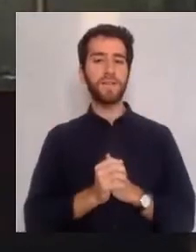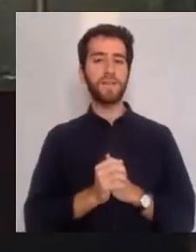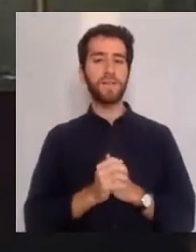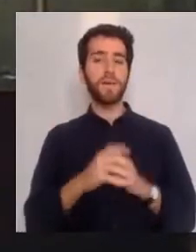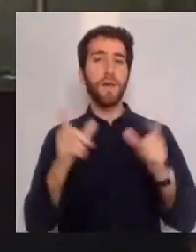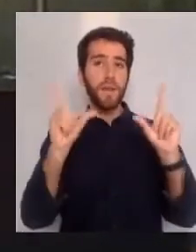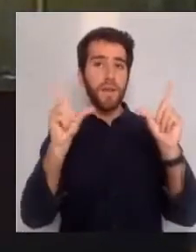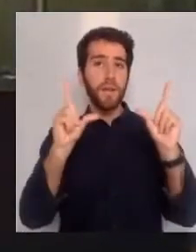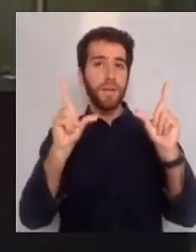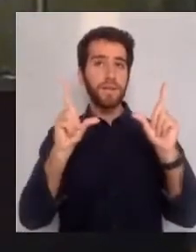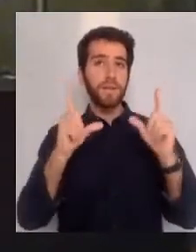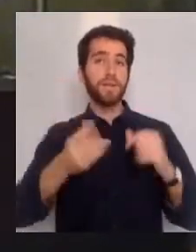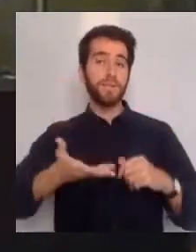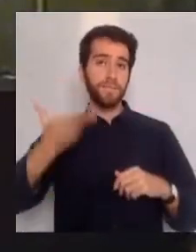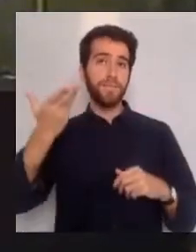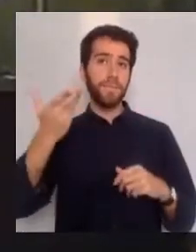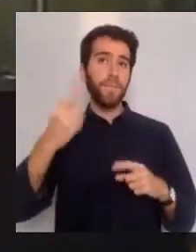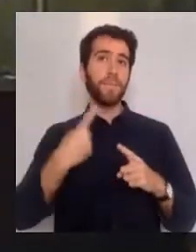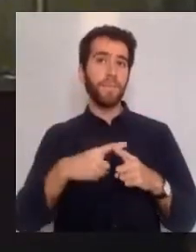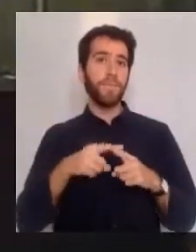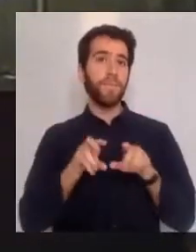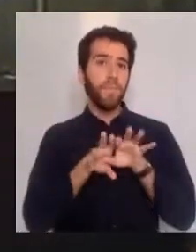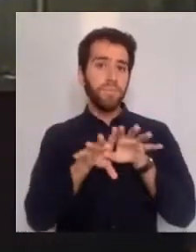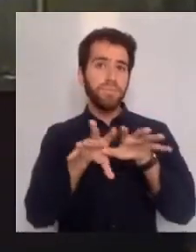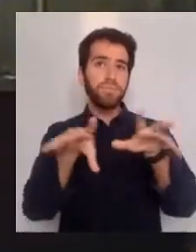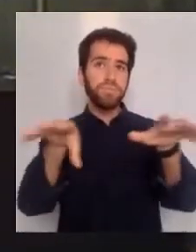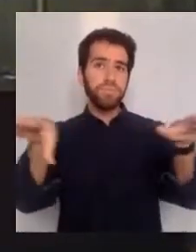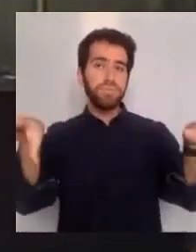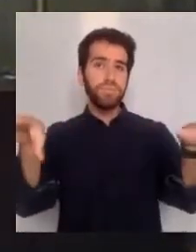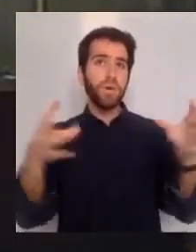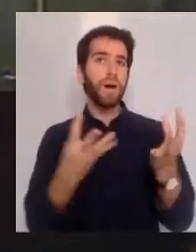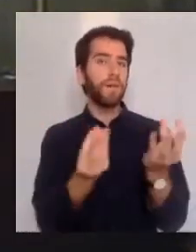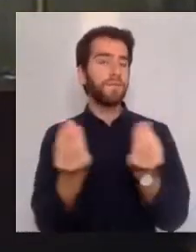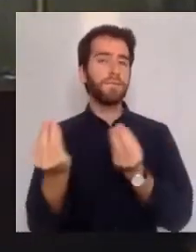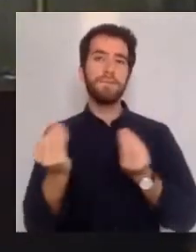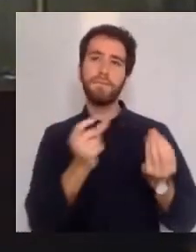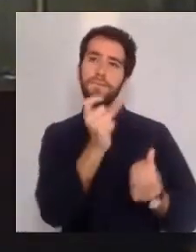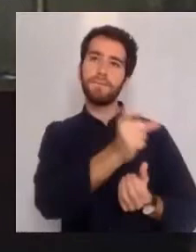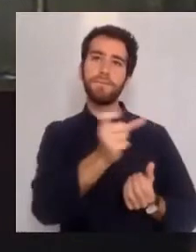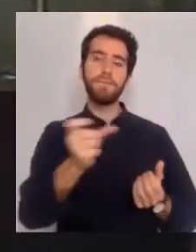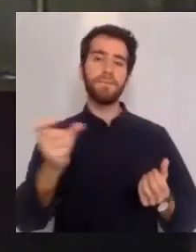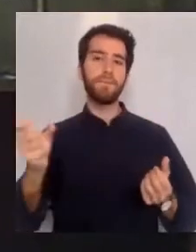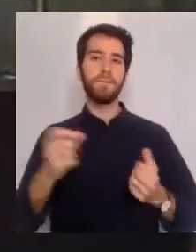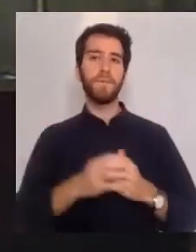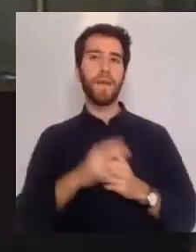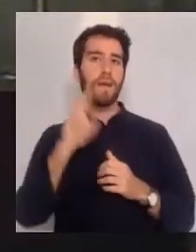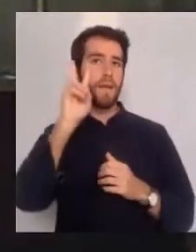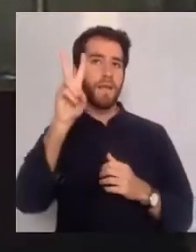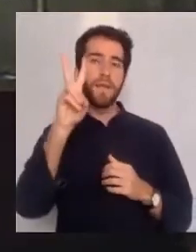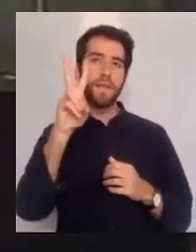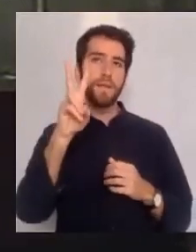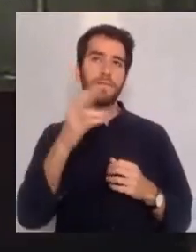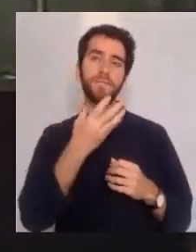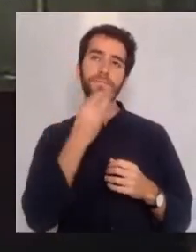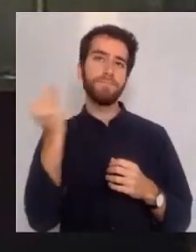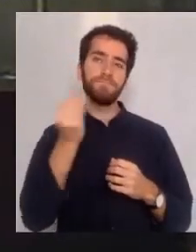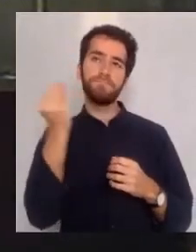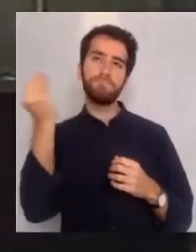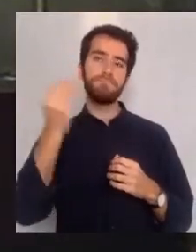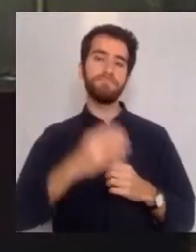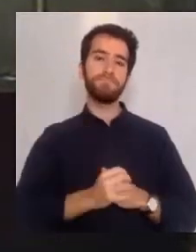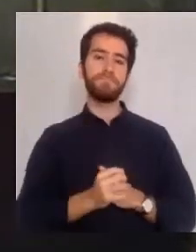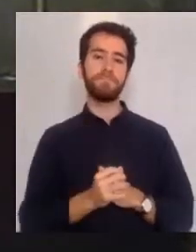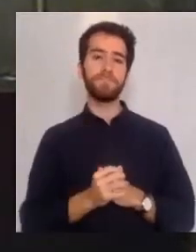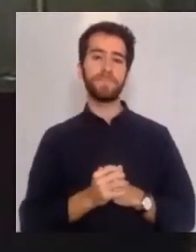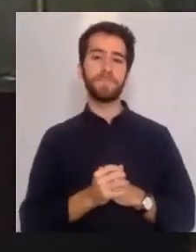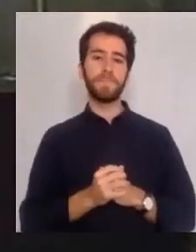gent i d'una manera potser més visual. Moltíssimes gràcies per aquest servei que heu fet al poble de